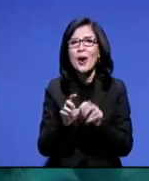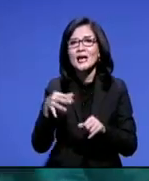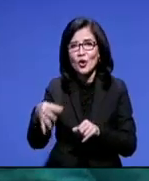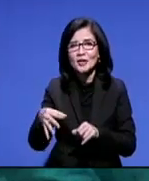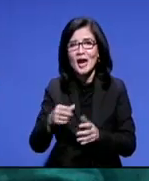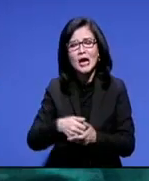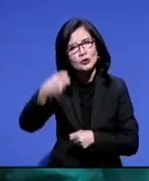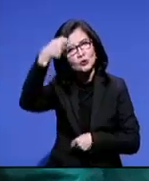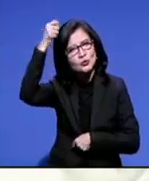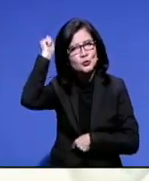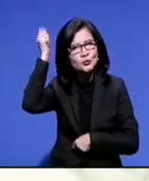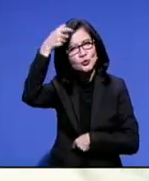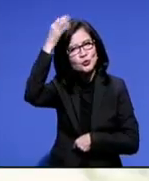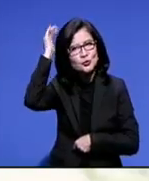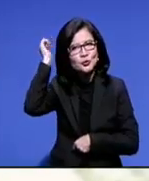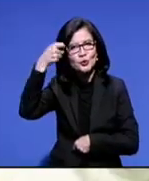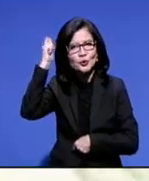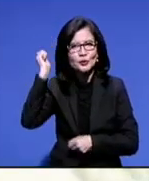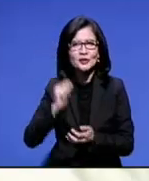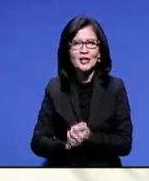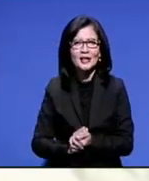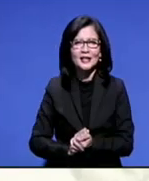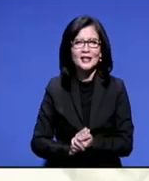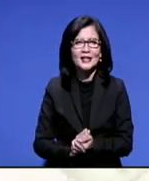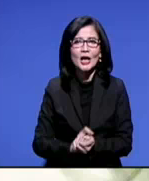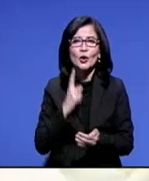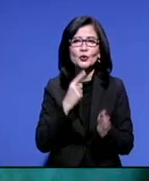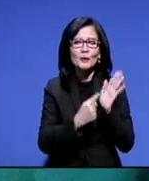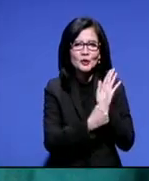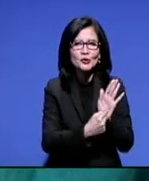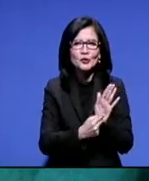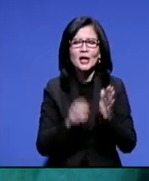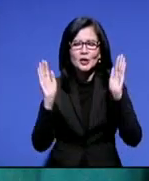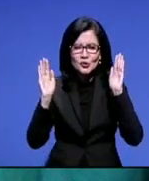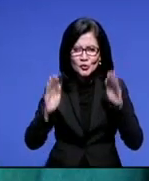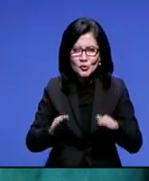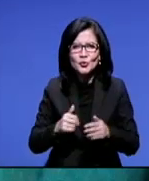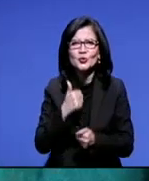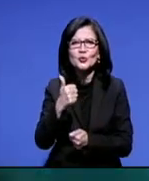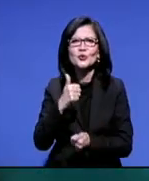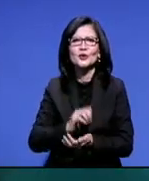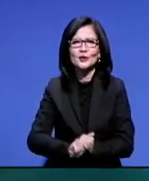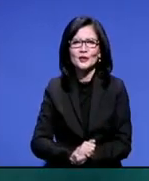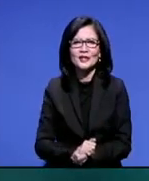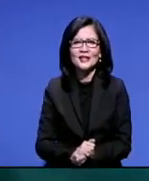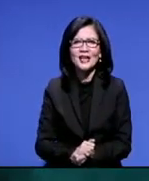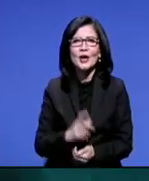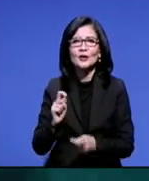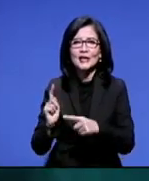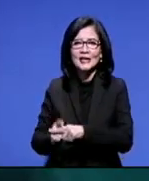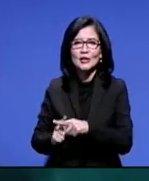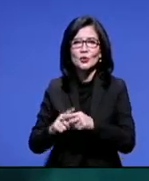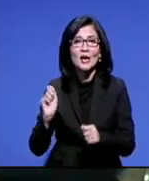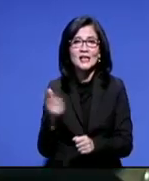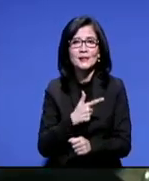gundul. Aksi dilakukan sebagai bentuk buang sial, sekaligus wujud syukur atas perolehan suara versi hitung cepat yang memenangkan